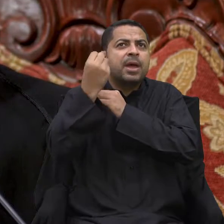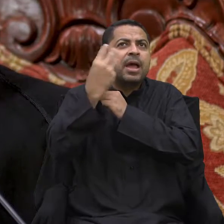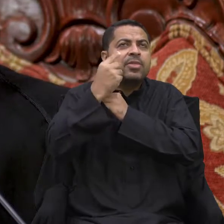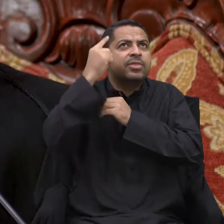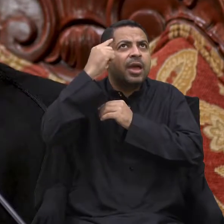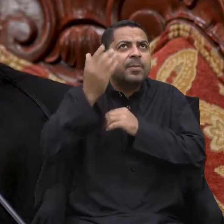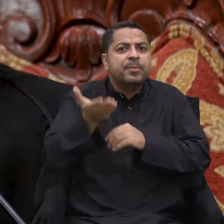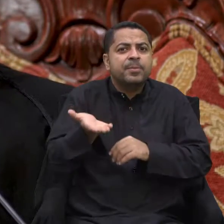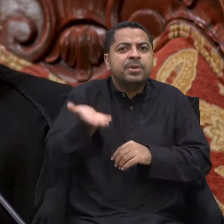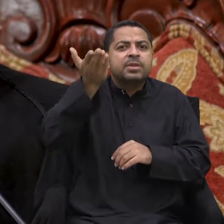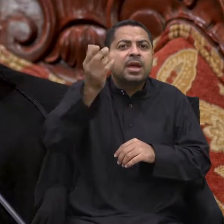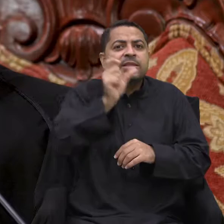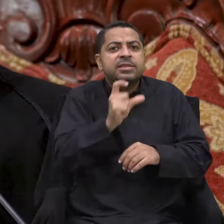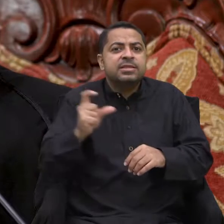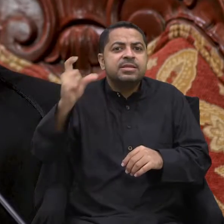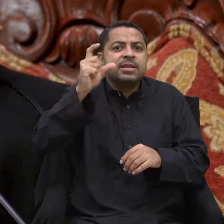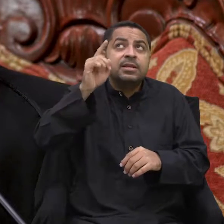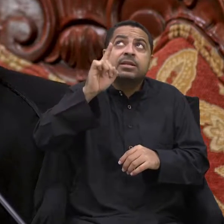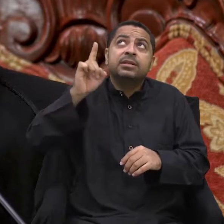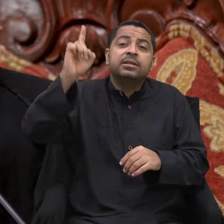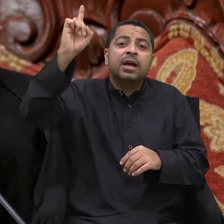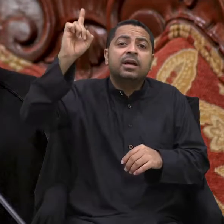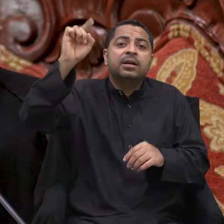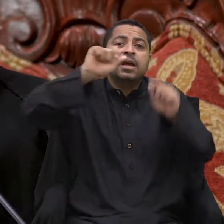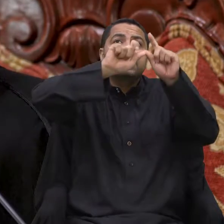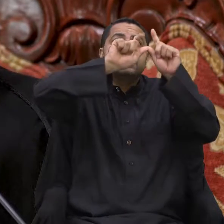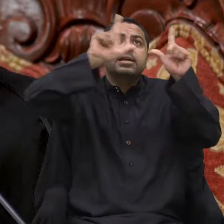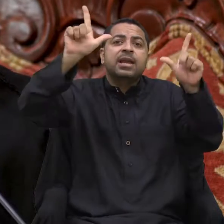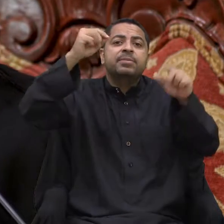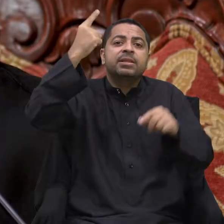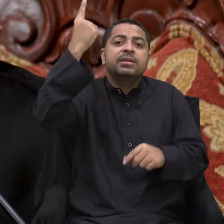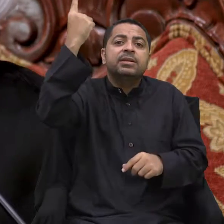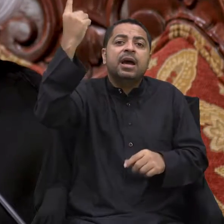السامية، بدين الله، بكلمة الله،